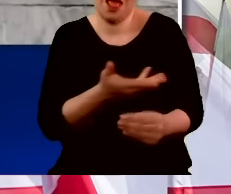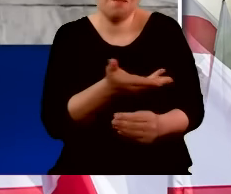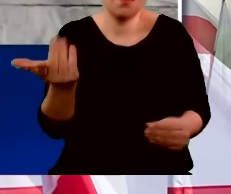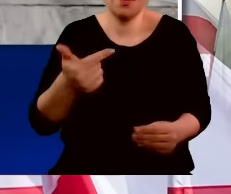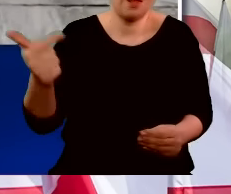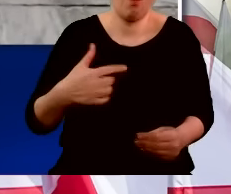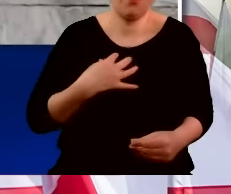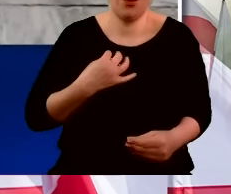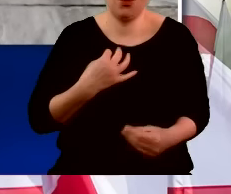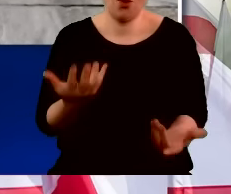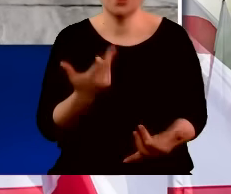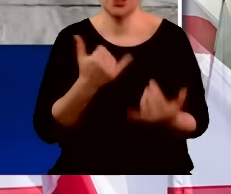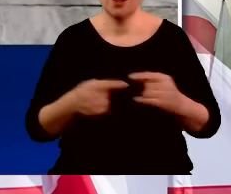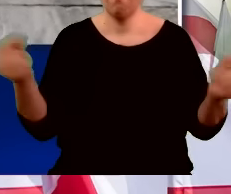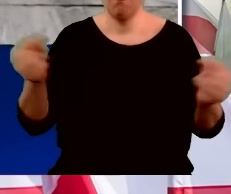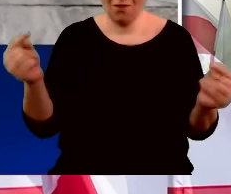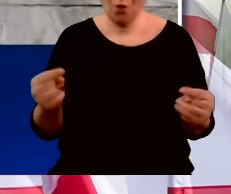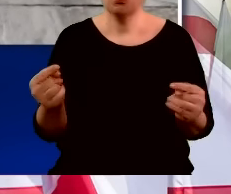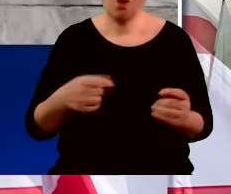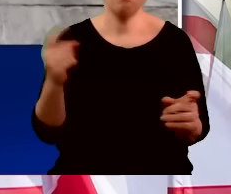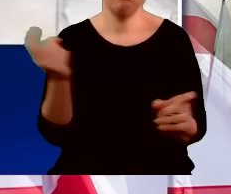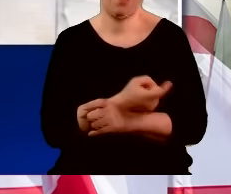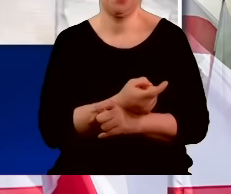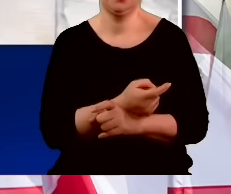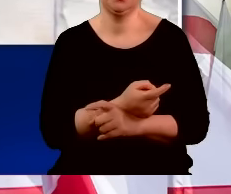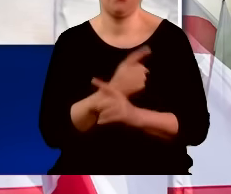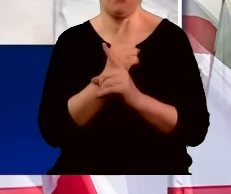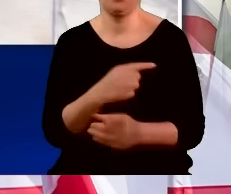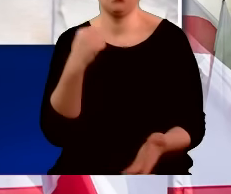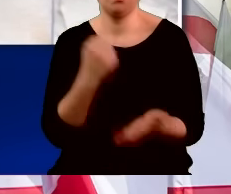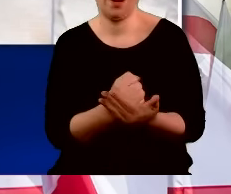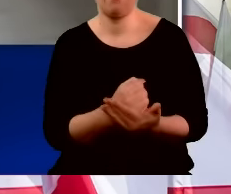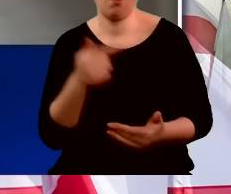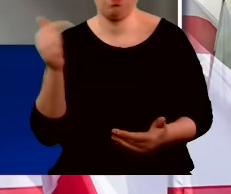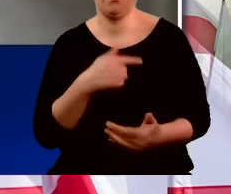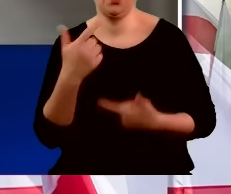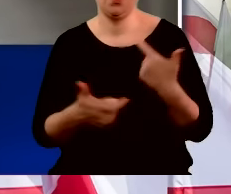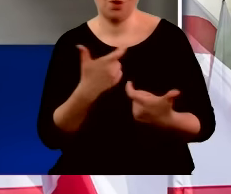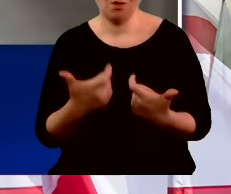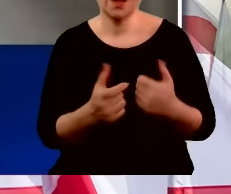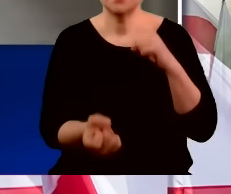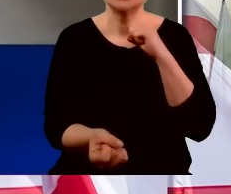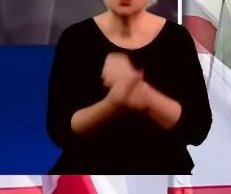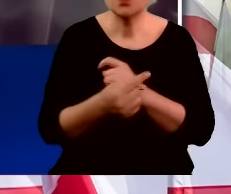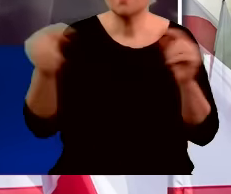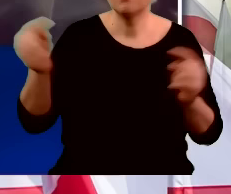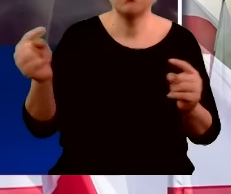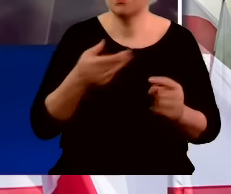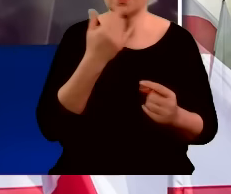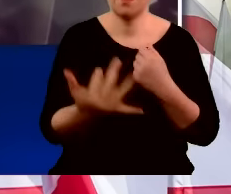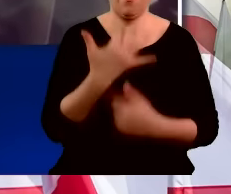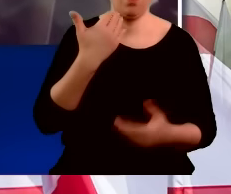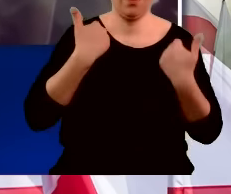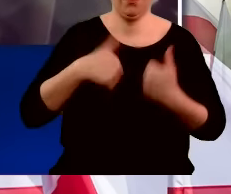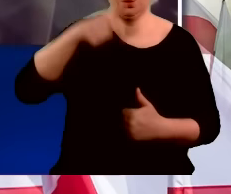Jak taki spór powstał, to państwo ma być zorganizowane poprawnie tak, praworządne, że konsekwencje takiego sporu nie dotykają człowieka. A